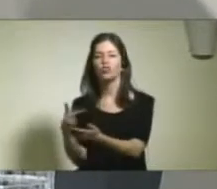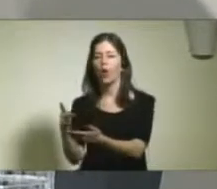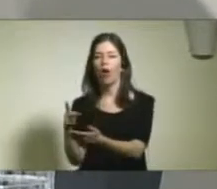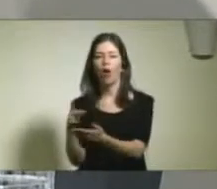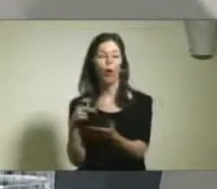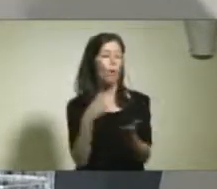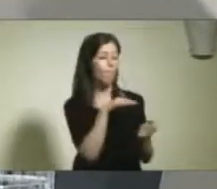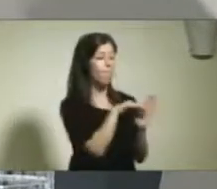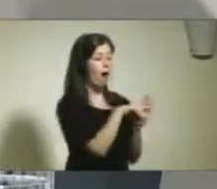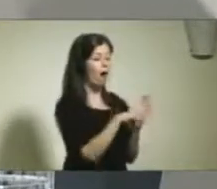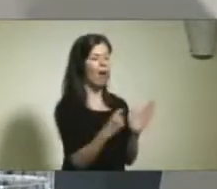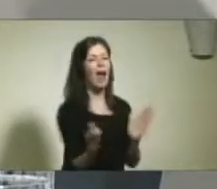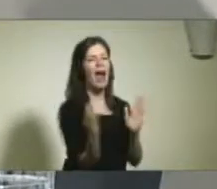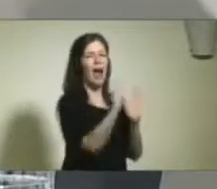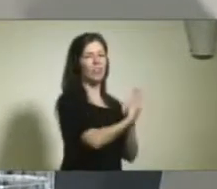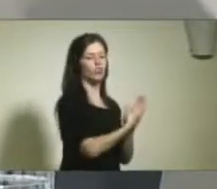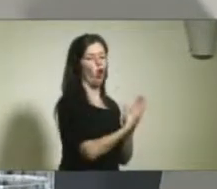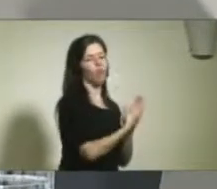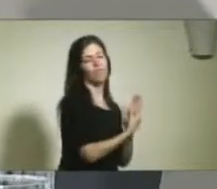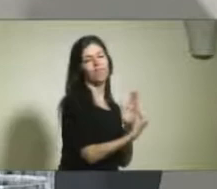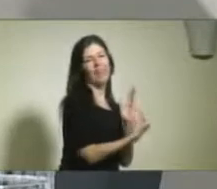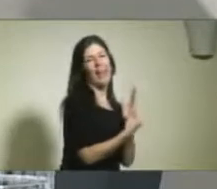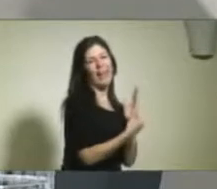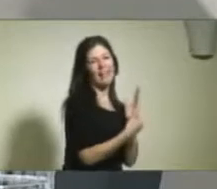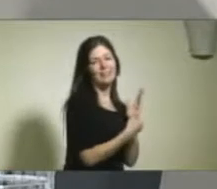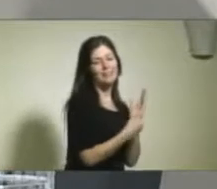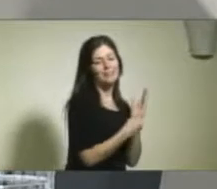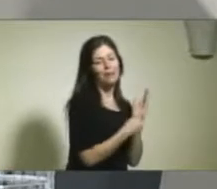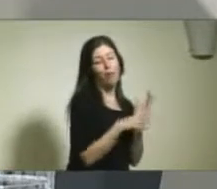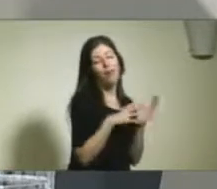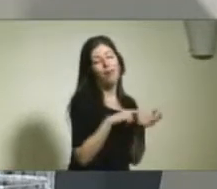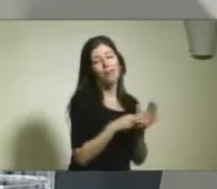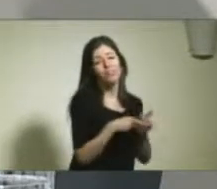banques. Mais on est une petite banque, donc on leur a pas